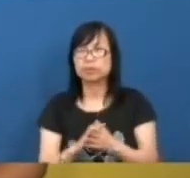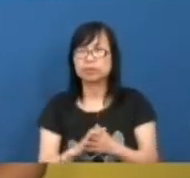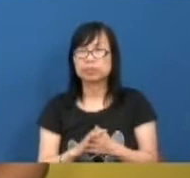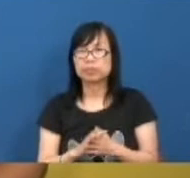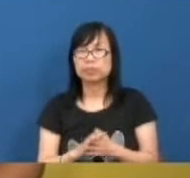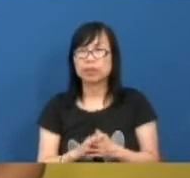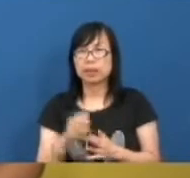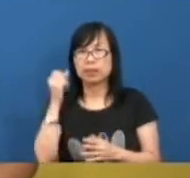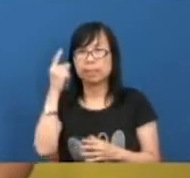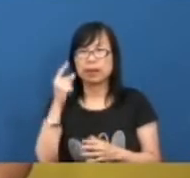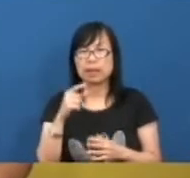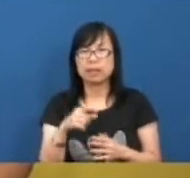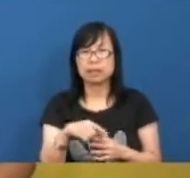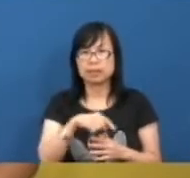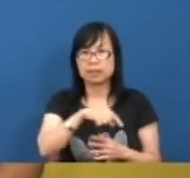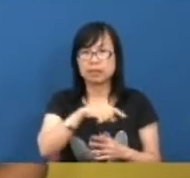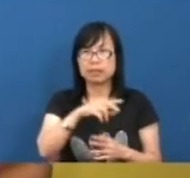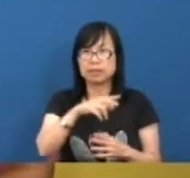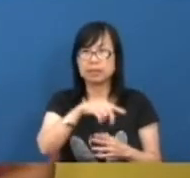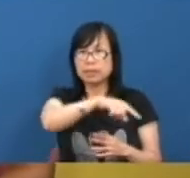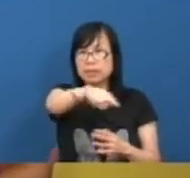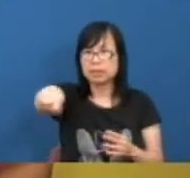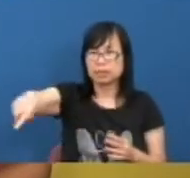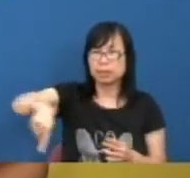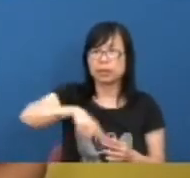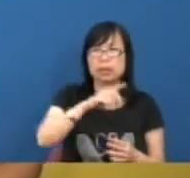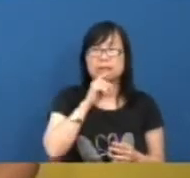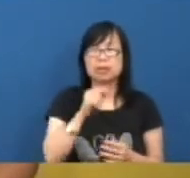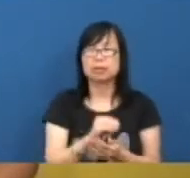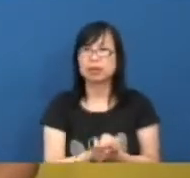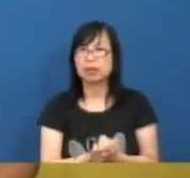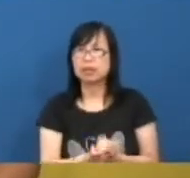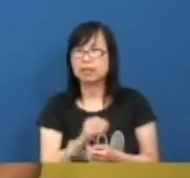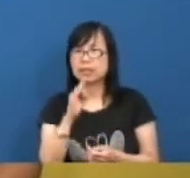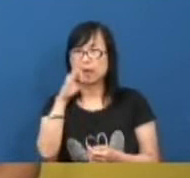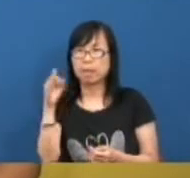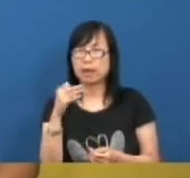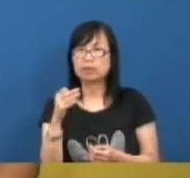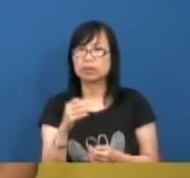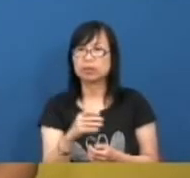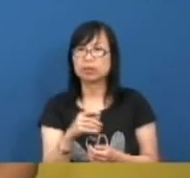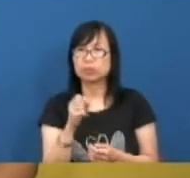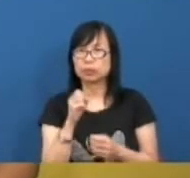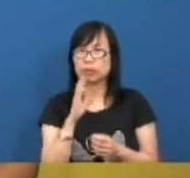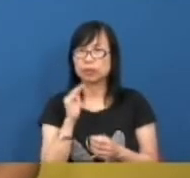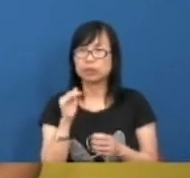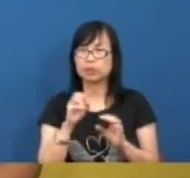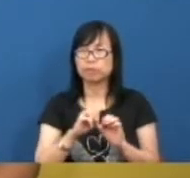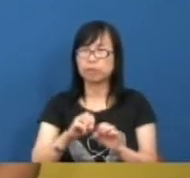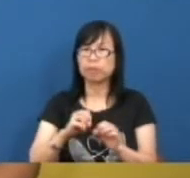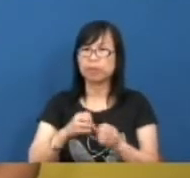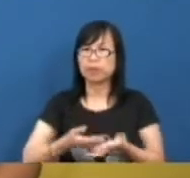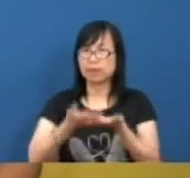別喺市區嘅咧，大概有34,000個喎，都唔少喎。即係如果有幾萬個可以放翻出嚟咧，